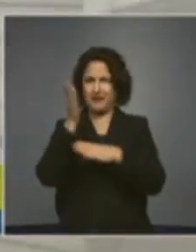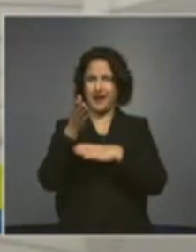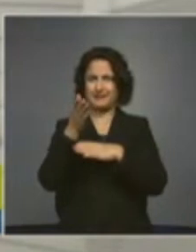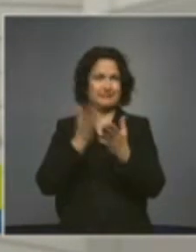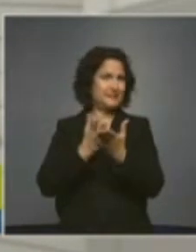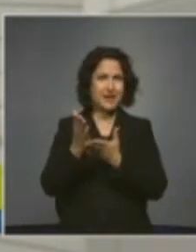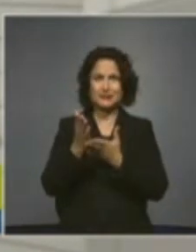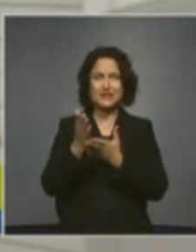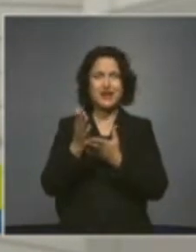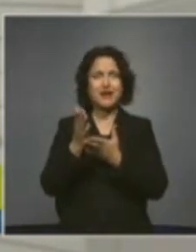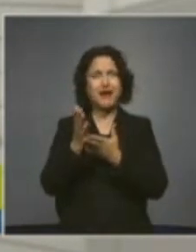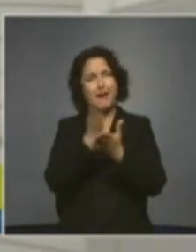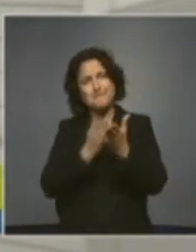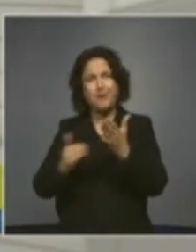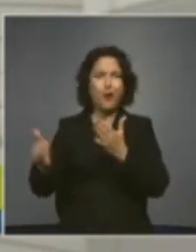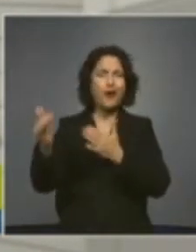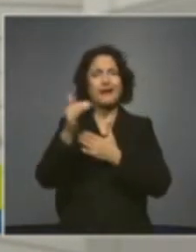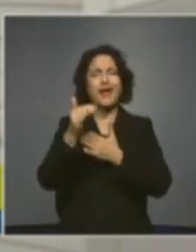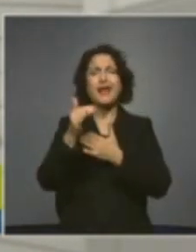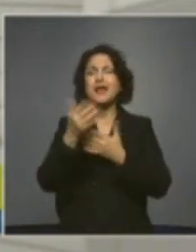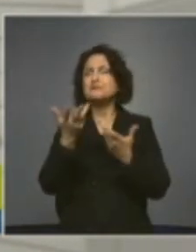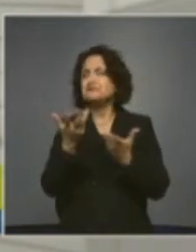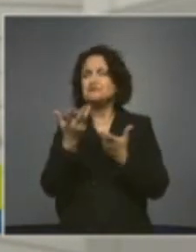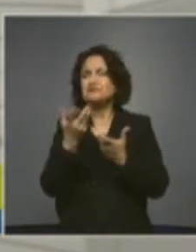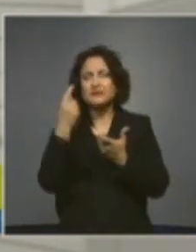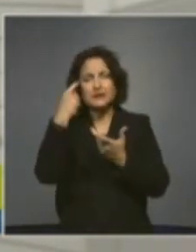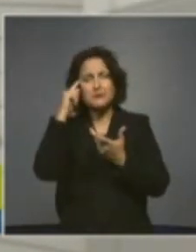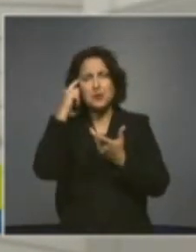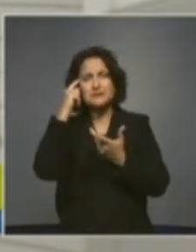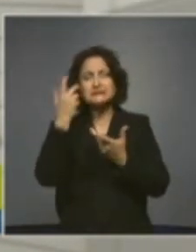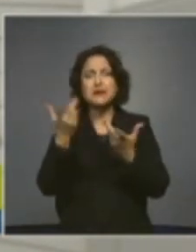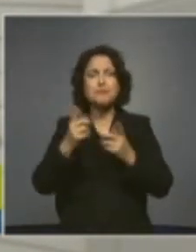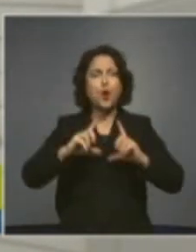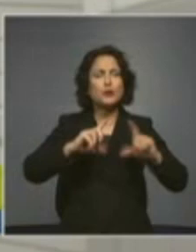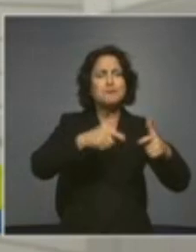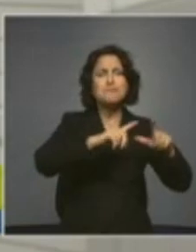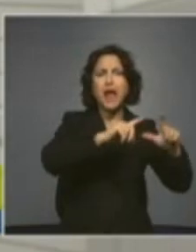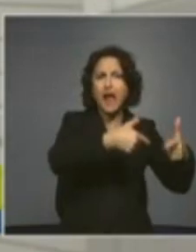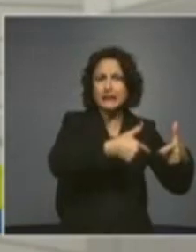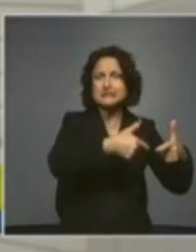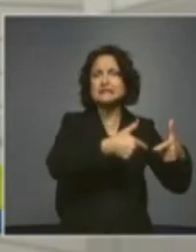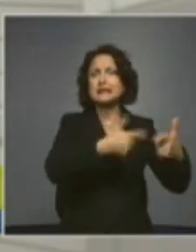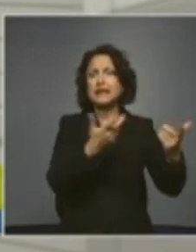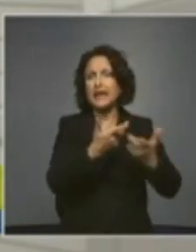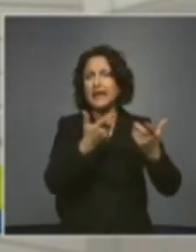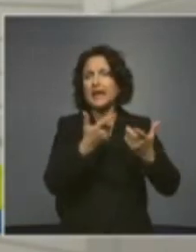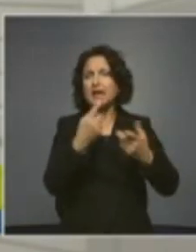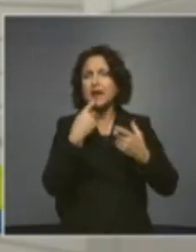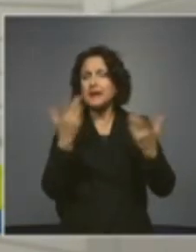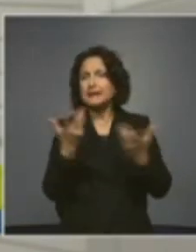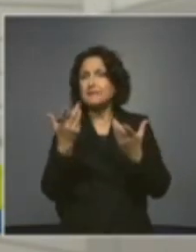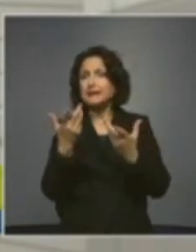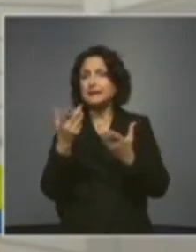най... отпадъците, които най-често се изхвърляме в обществото, къде трябва да бъдат поставени и поне по някакъв малък начин да има